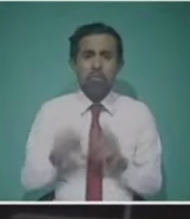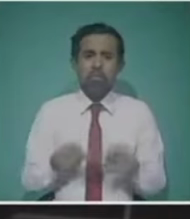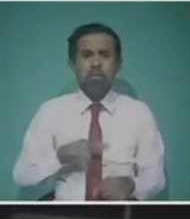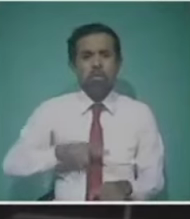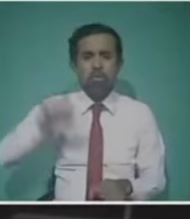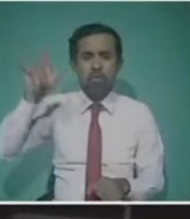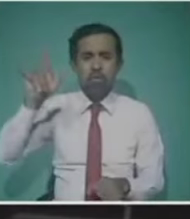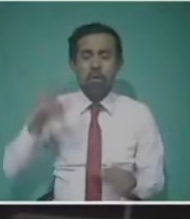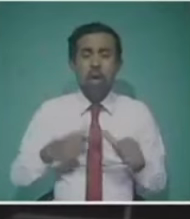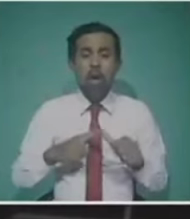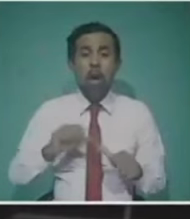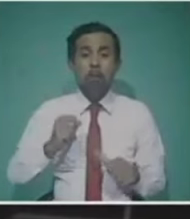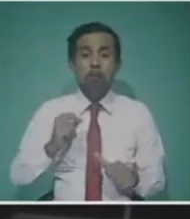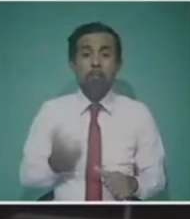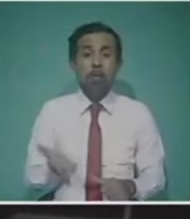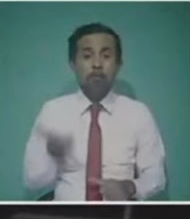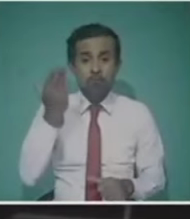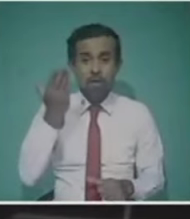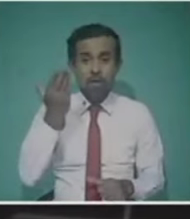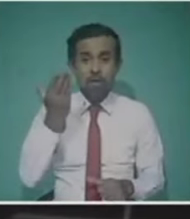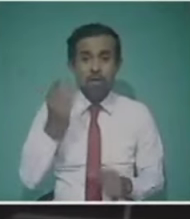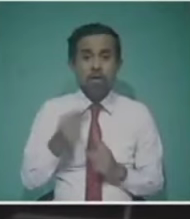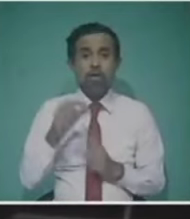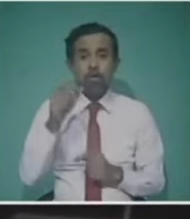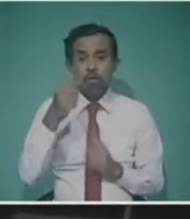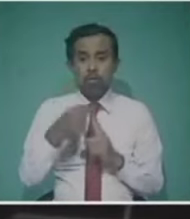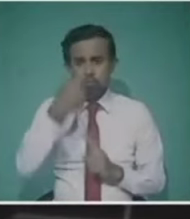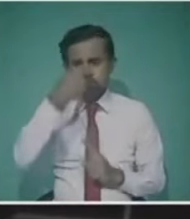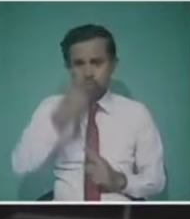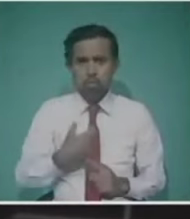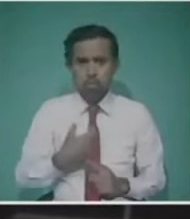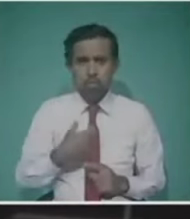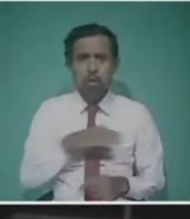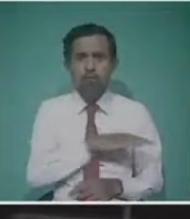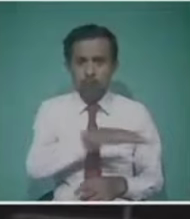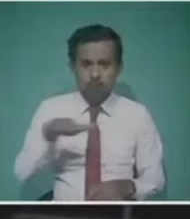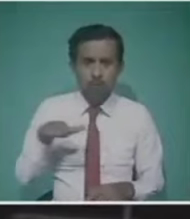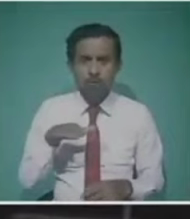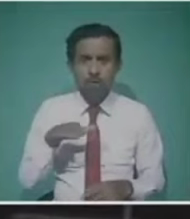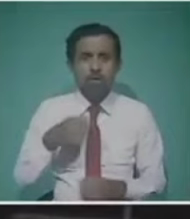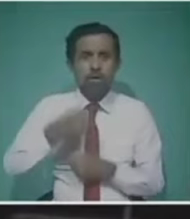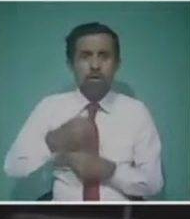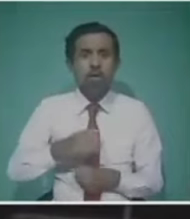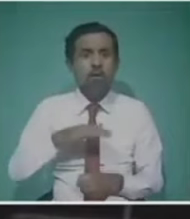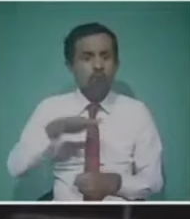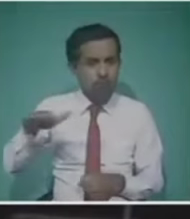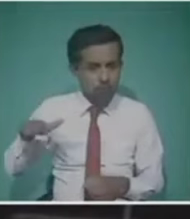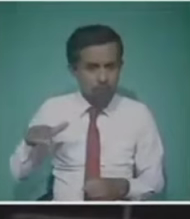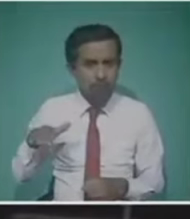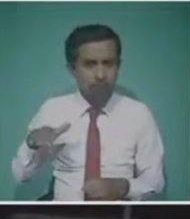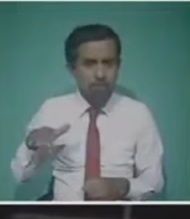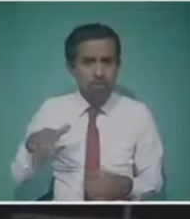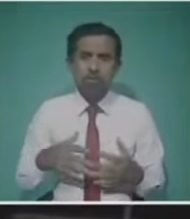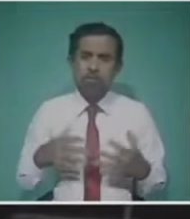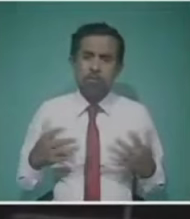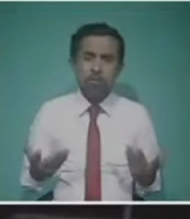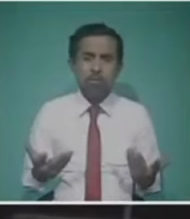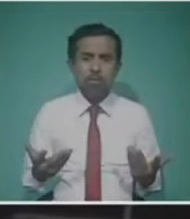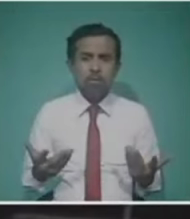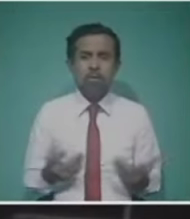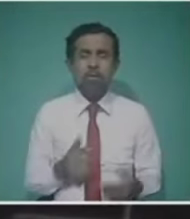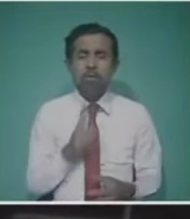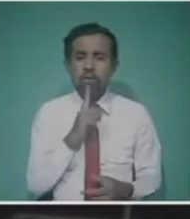காணி இருந்தால் அது தனியாருக்கு சொந்தமான காணியா அல்லது பராமரிக்கப்படாத காணியா அரச காணியா என்று பதிவாளர் குறித்த